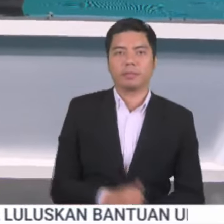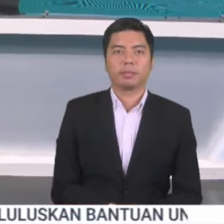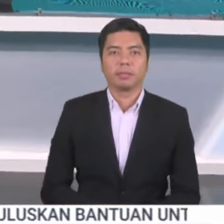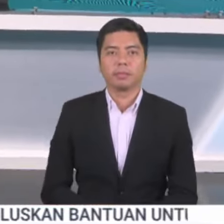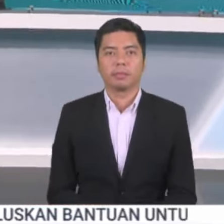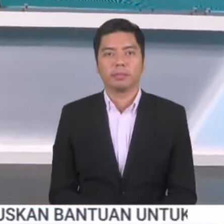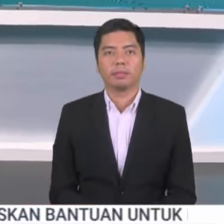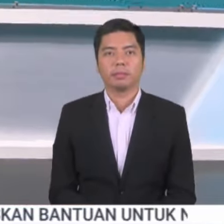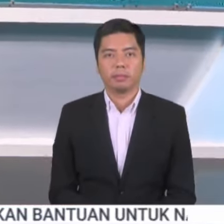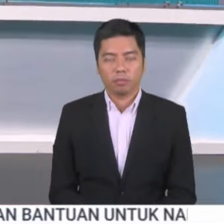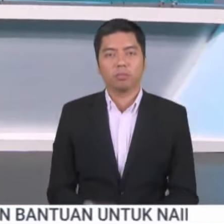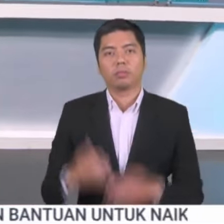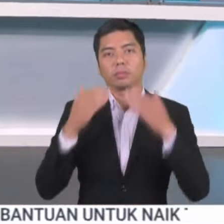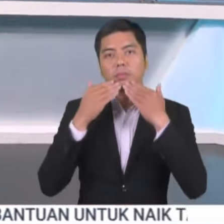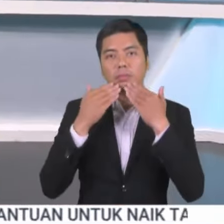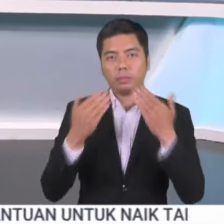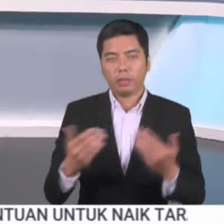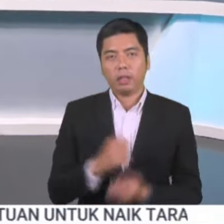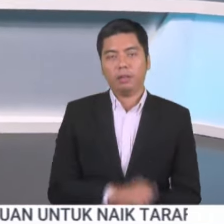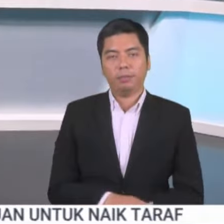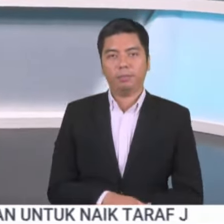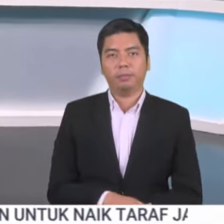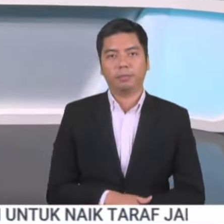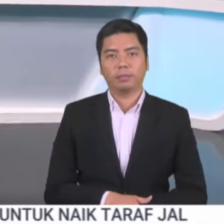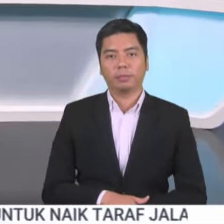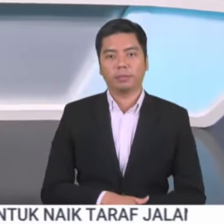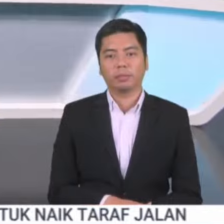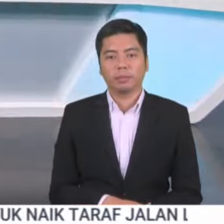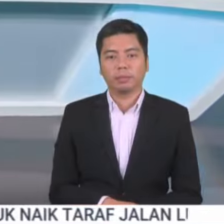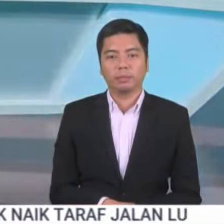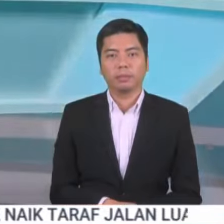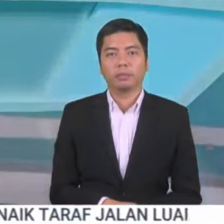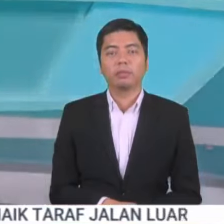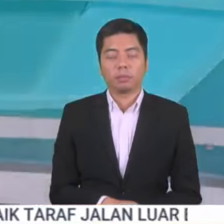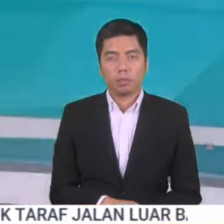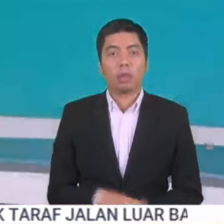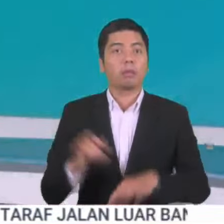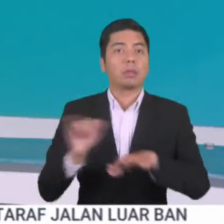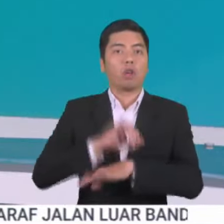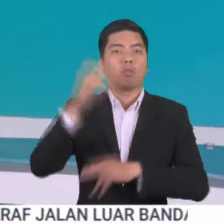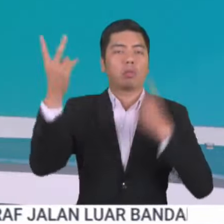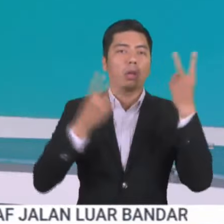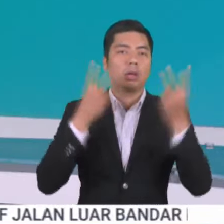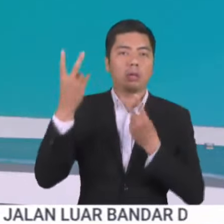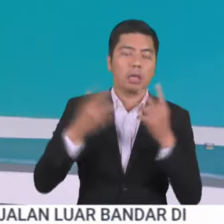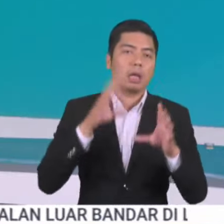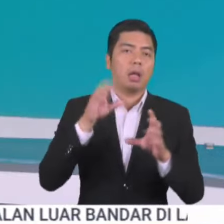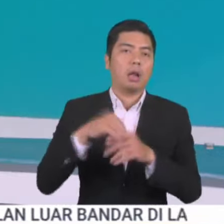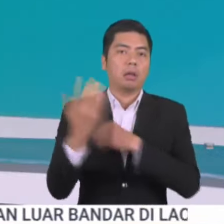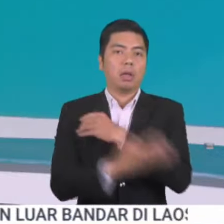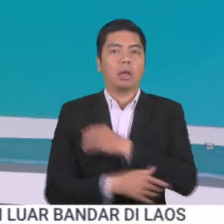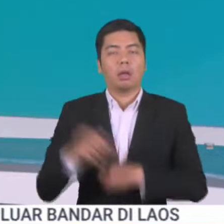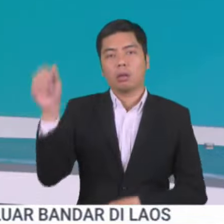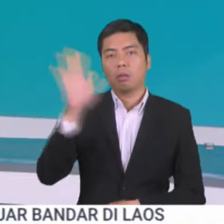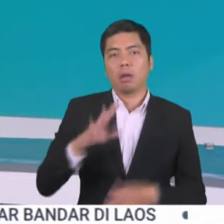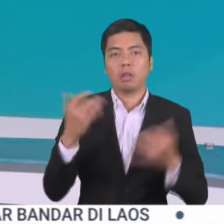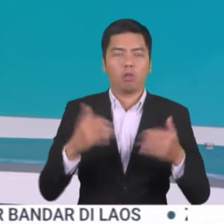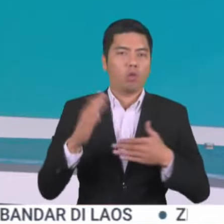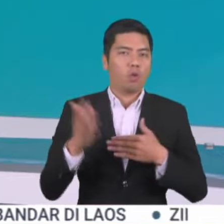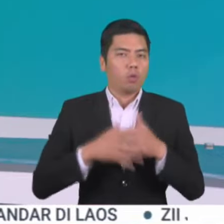Baik, terima kasih Alisa langsung. Baik, industri pelancongan di negara-negara ASEAN kini